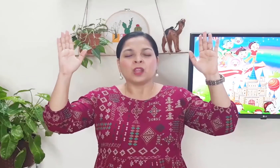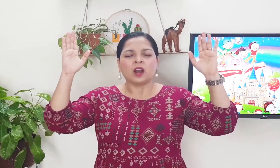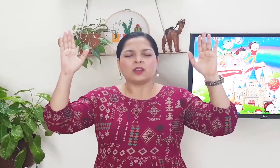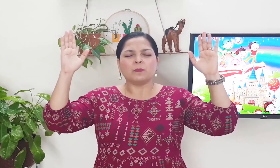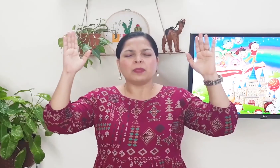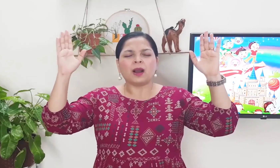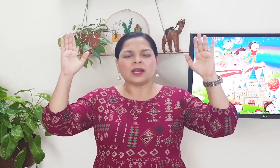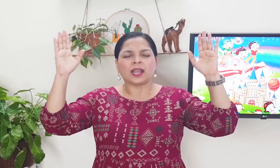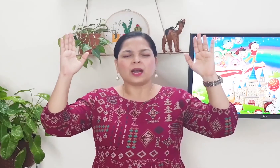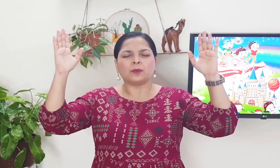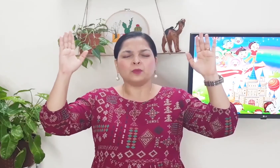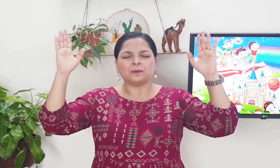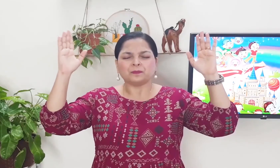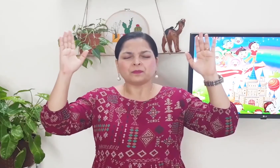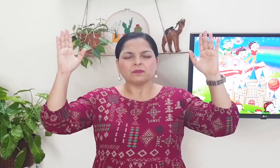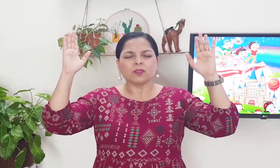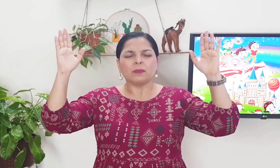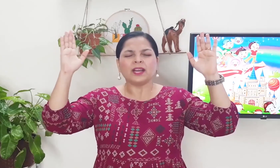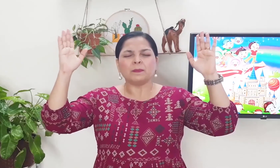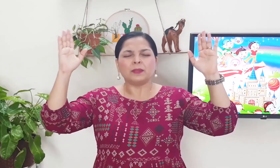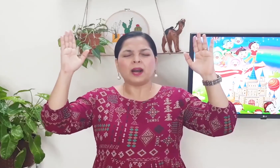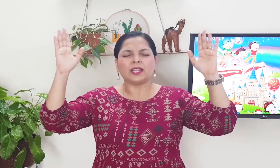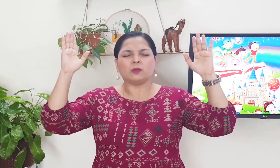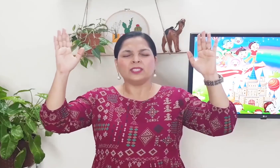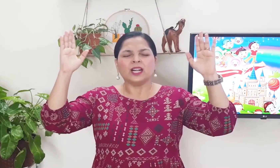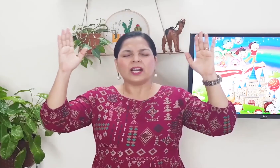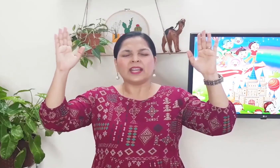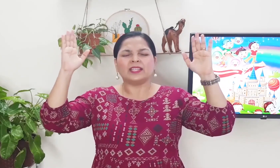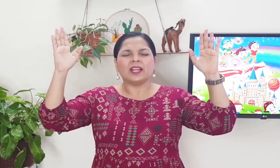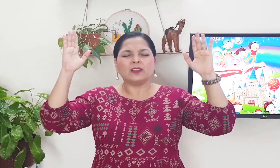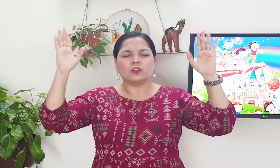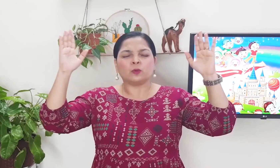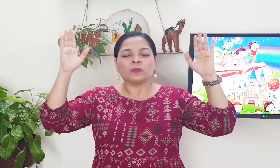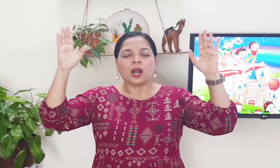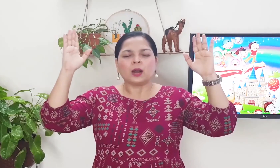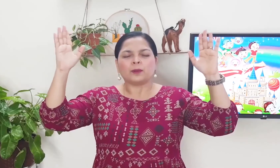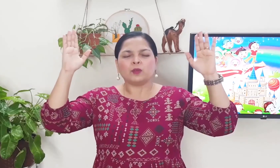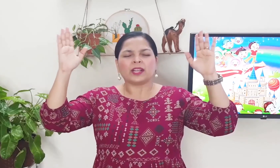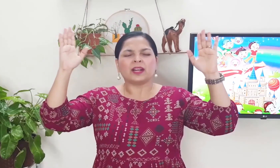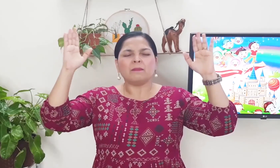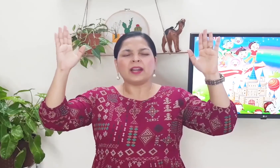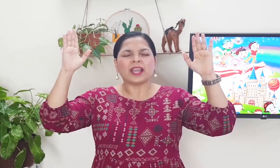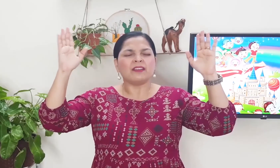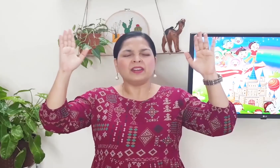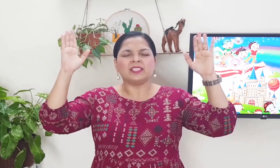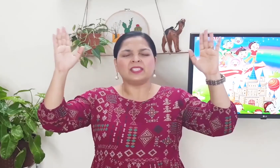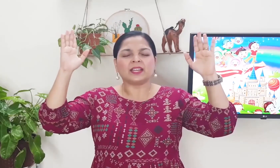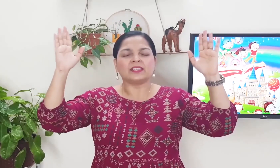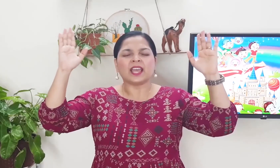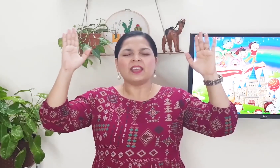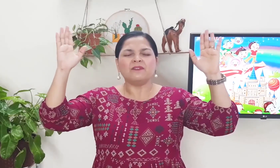प्रभु, अगर वो बीमार है, हाँ प्रभु मैं हर एक बीमारी को, हर एक दर्द को, हाँ प्रभु आई कमांड